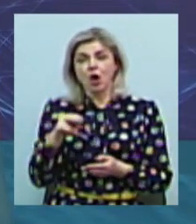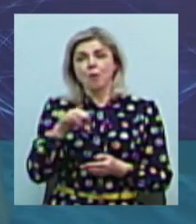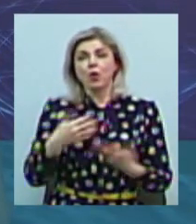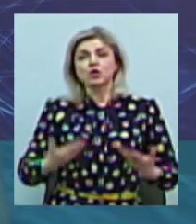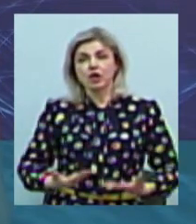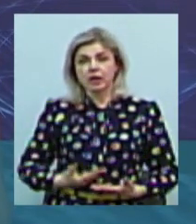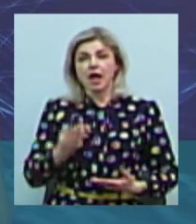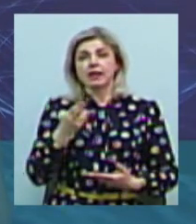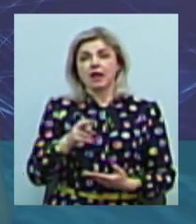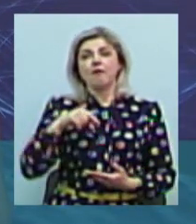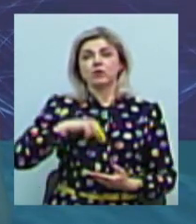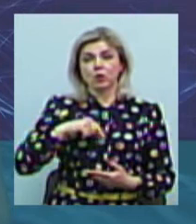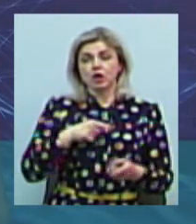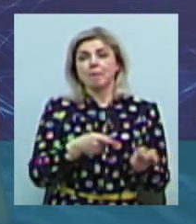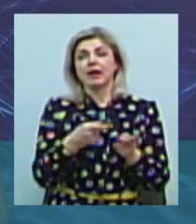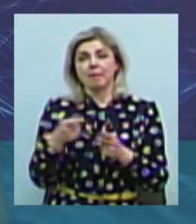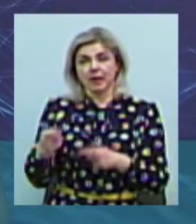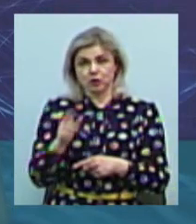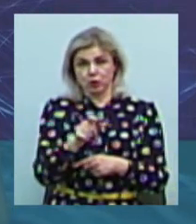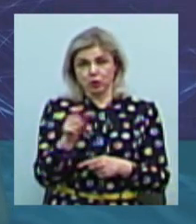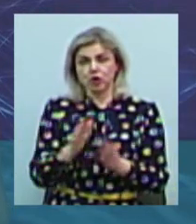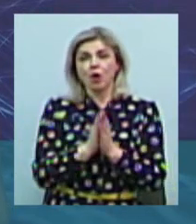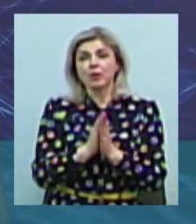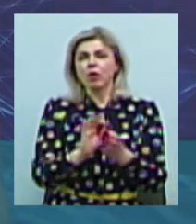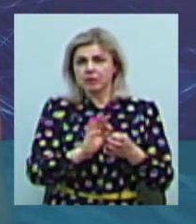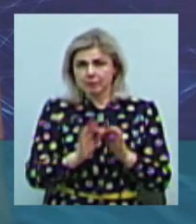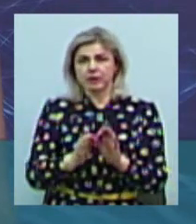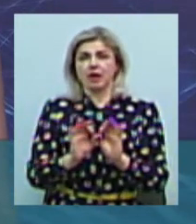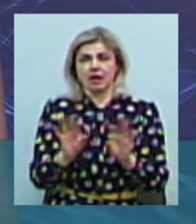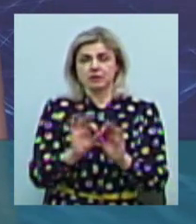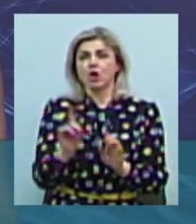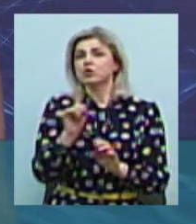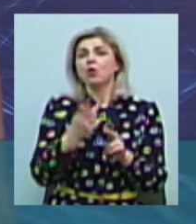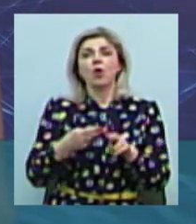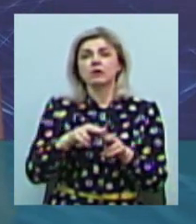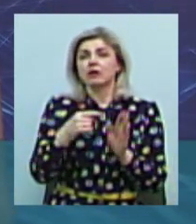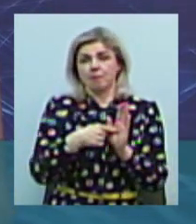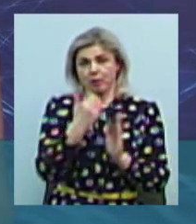внутрішньо переміщених осіб. Будь ласка, більш детальніше розкажіть, що до неї додається.